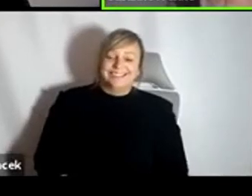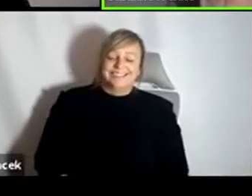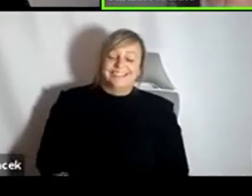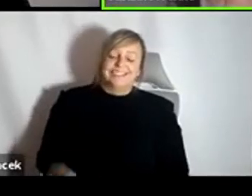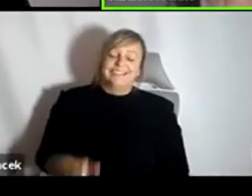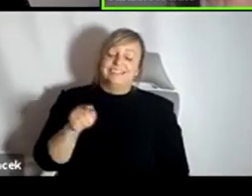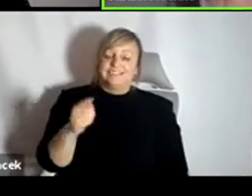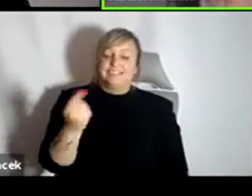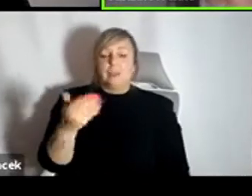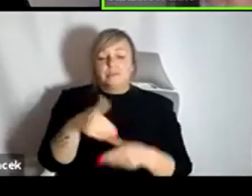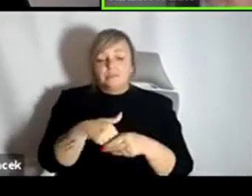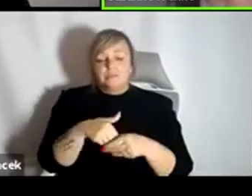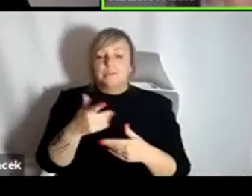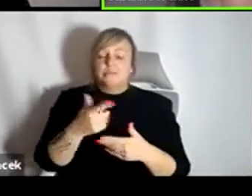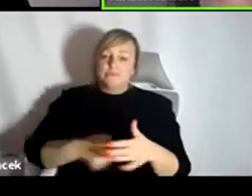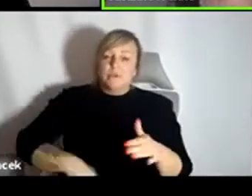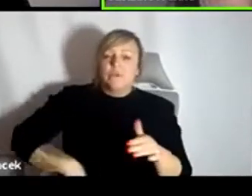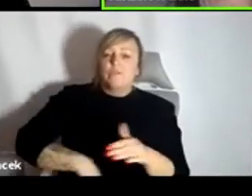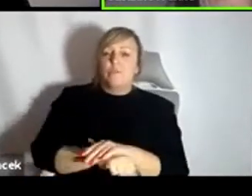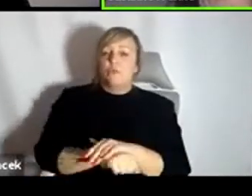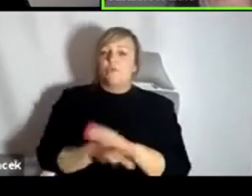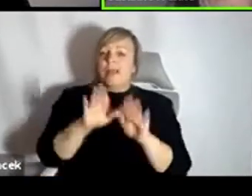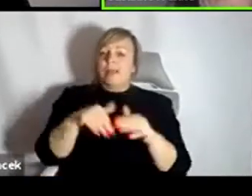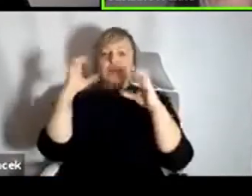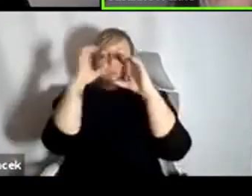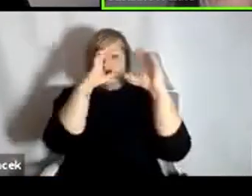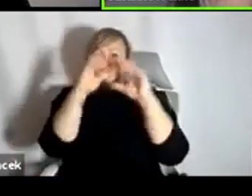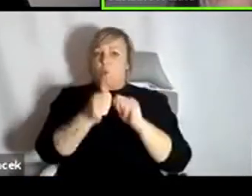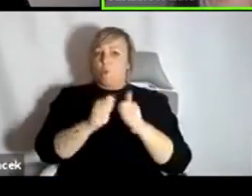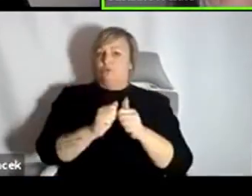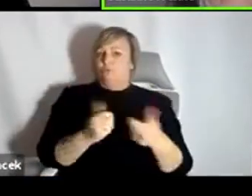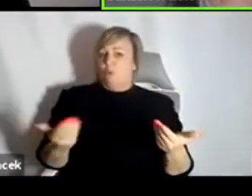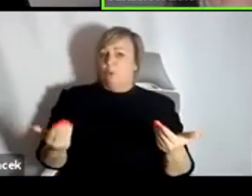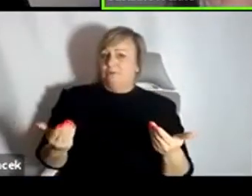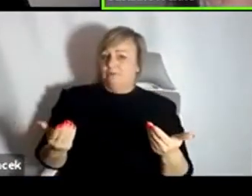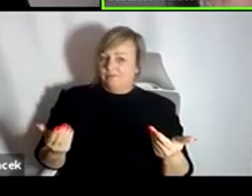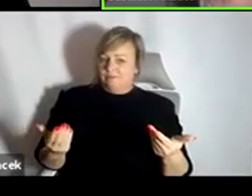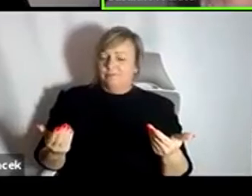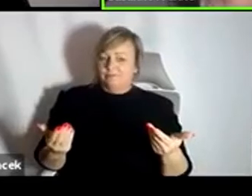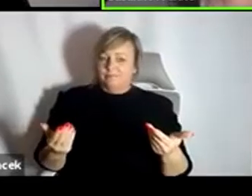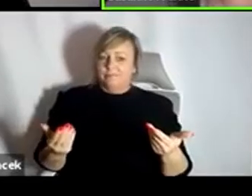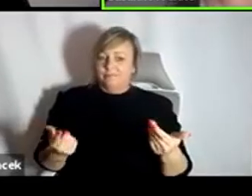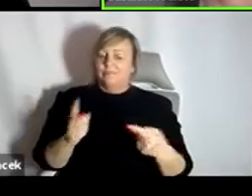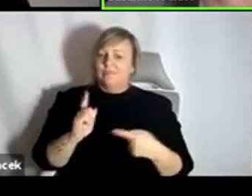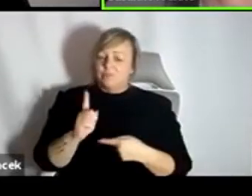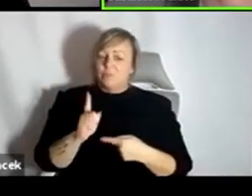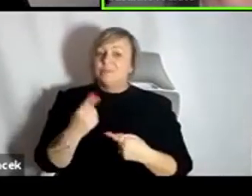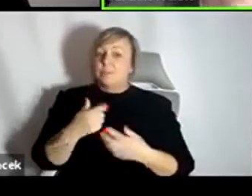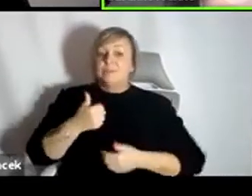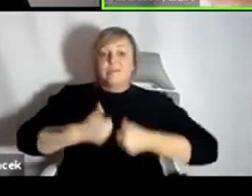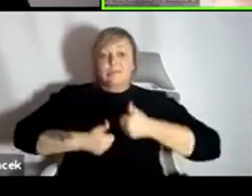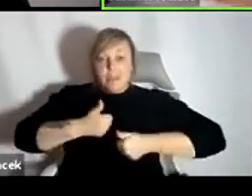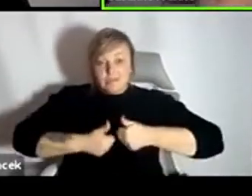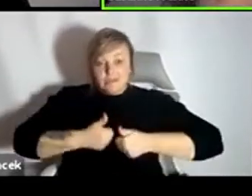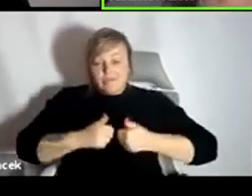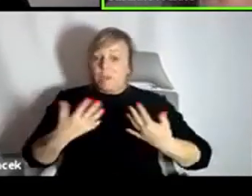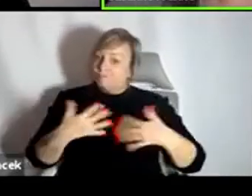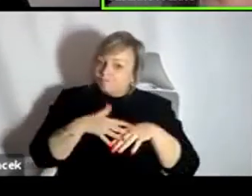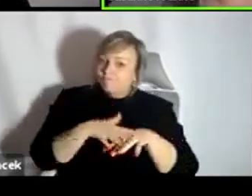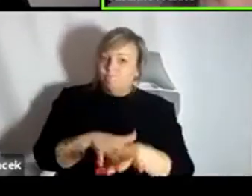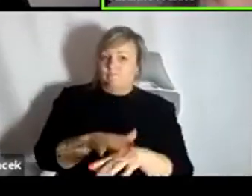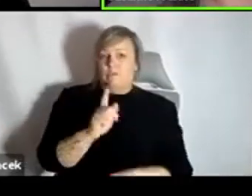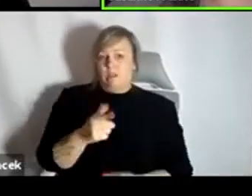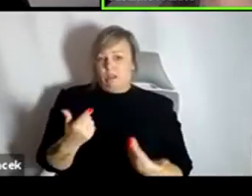um Fußball als Publikumssport, um die Integrität des Wettbewerbs, ein Teil